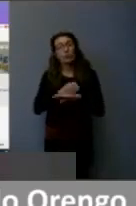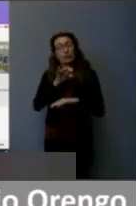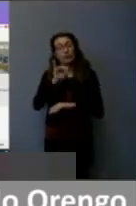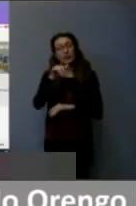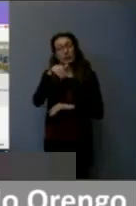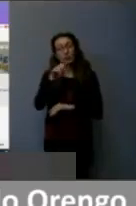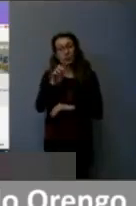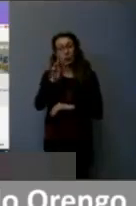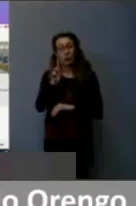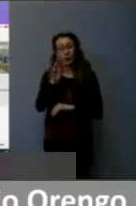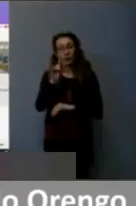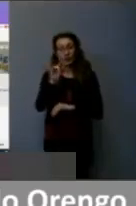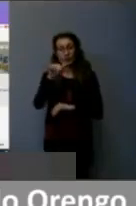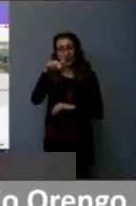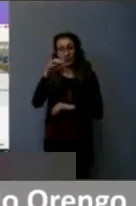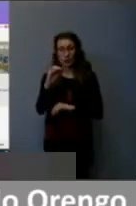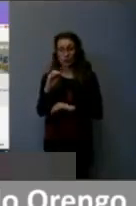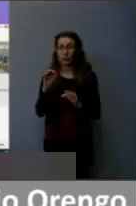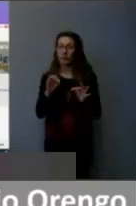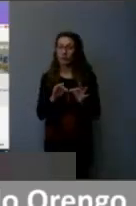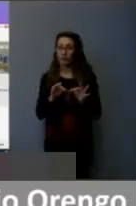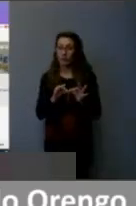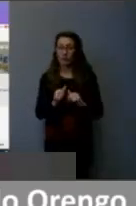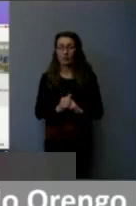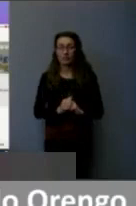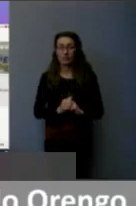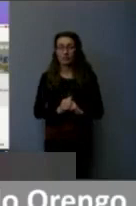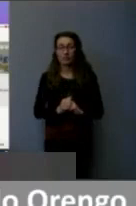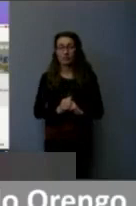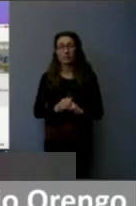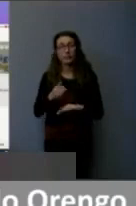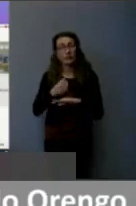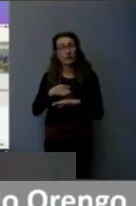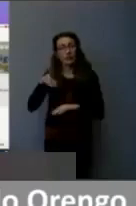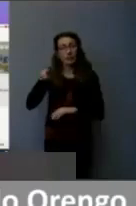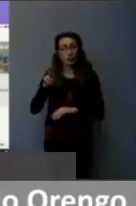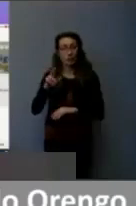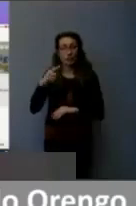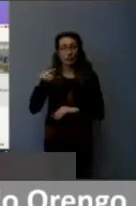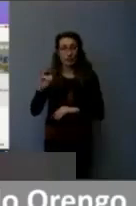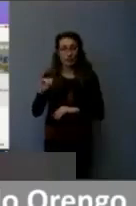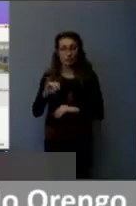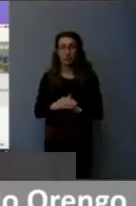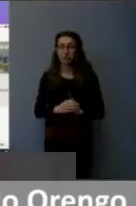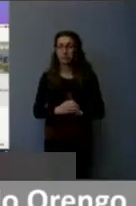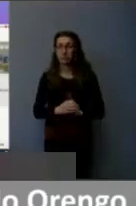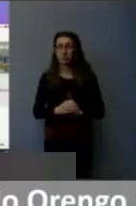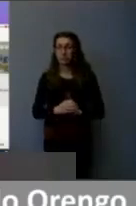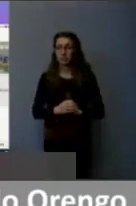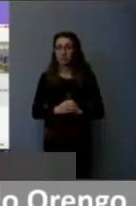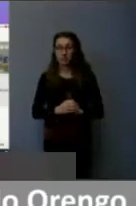Immordino. Favorevole. Consigliere Putti.